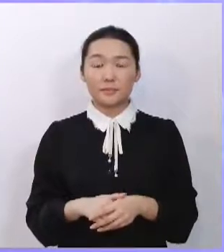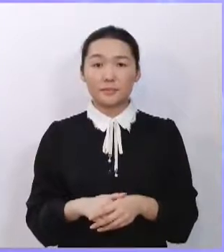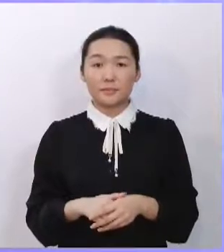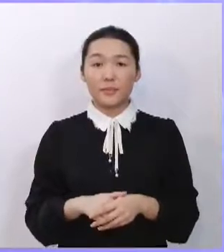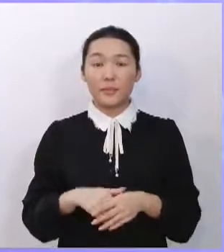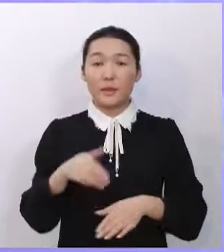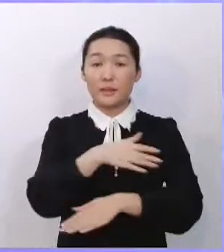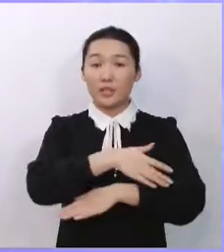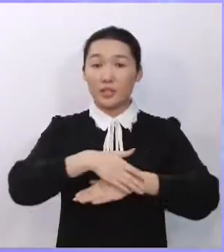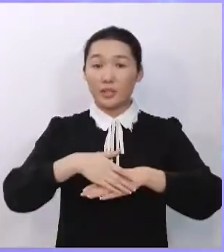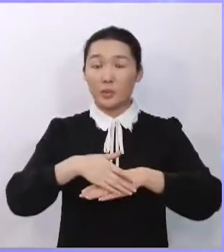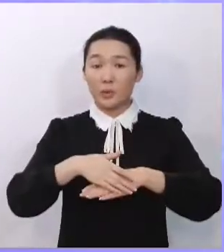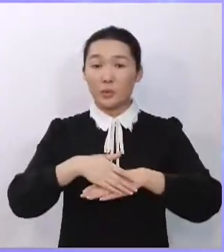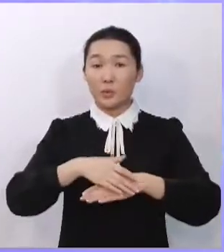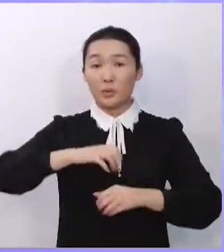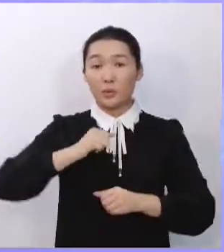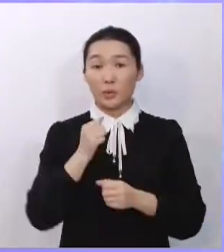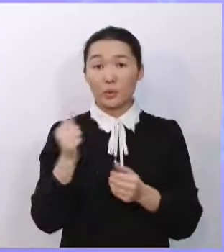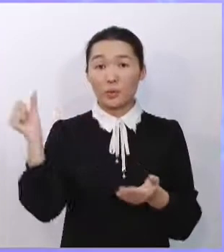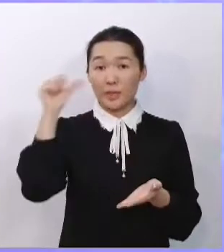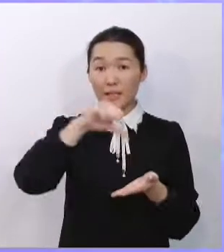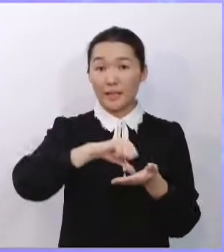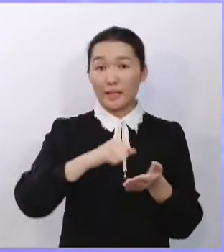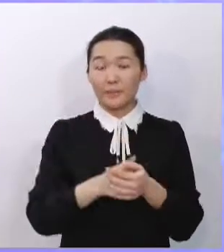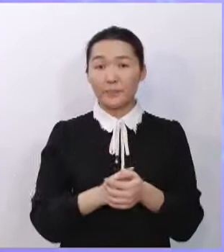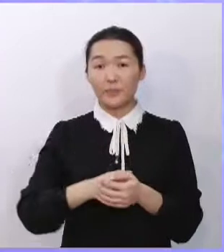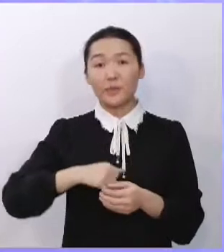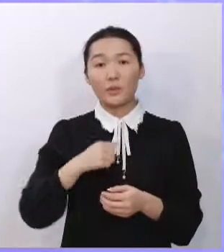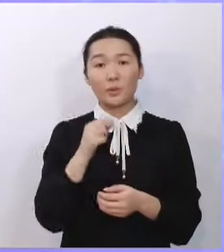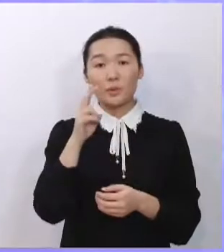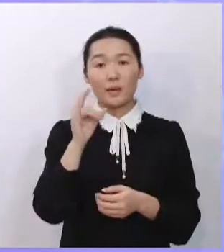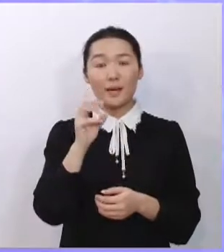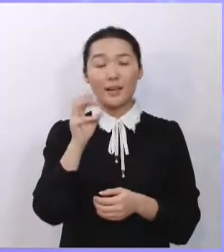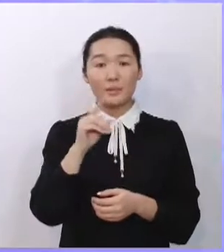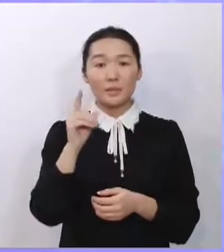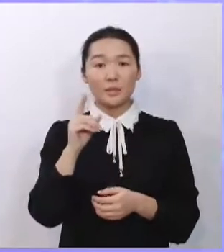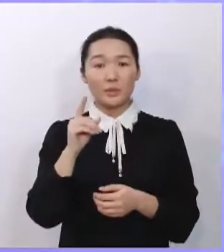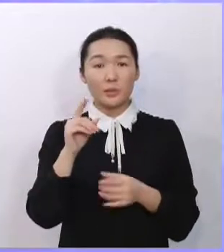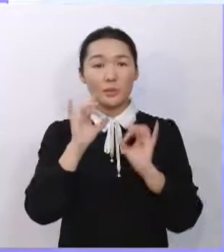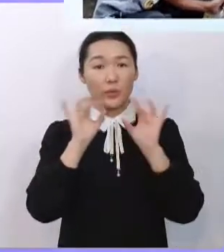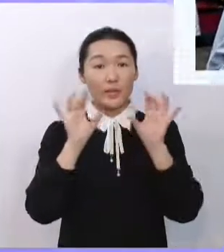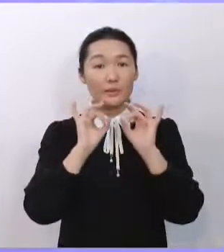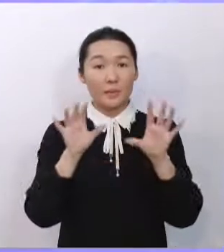Чет өлкөдөн досуң келди. Досуңа кымыз жөнүндө айтып бер.